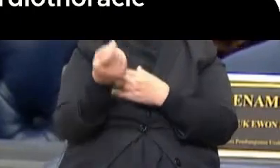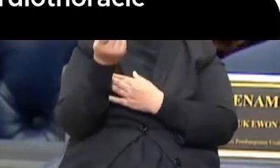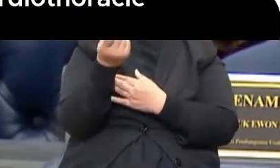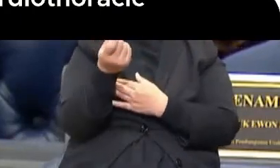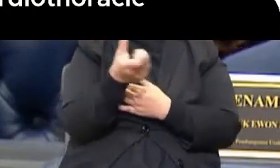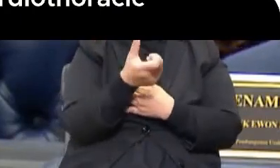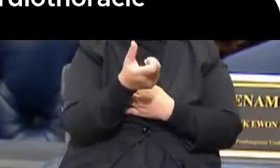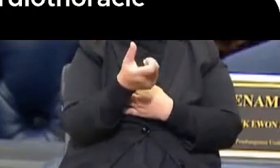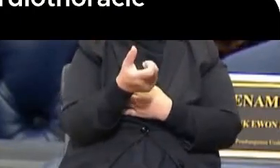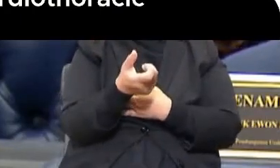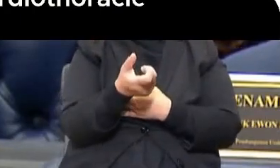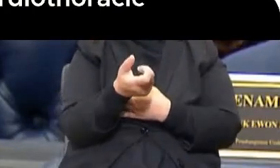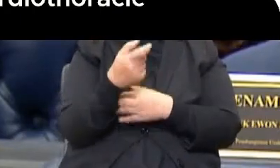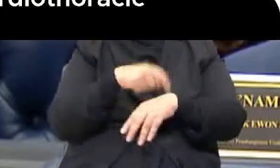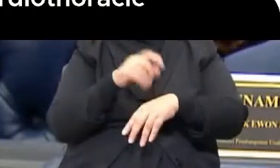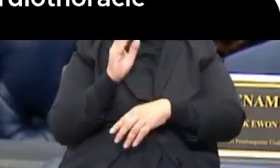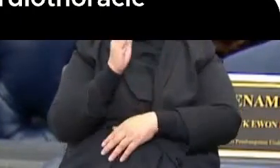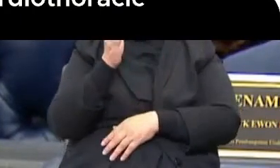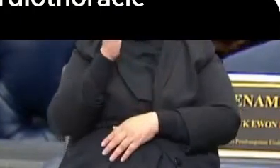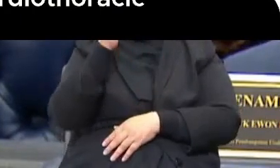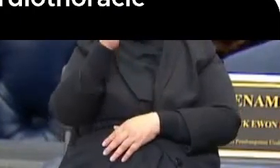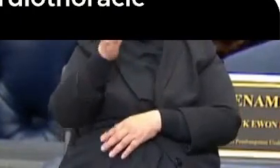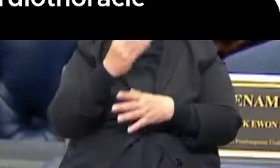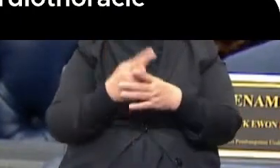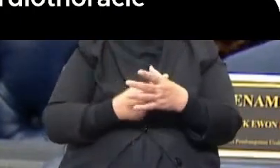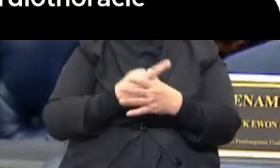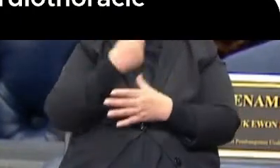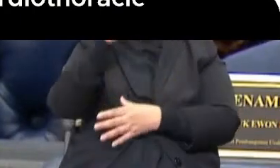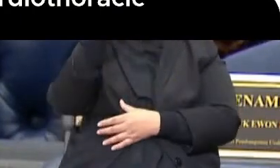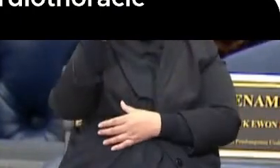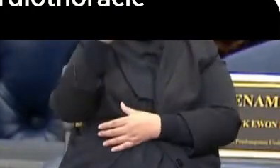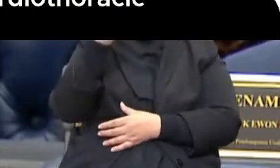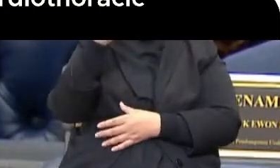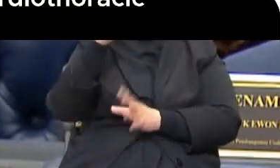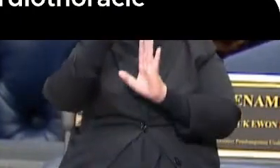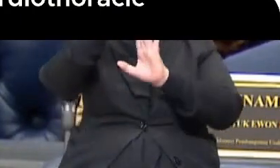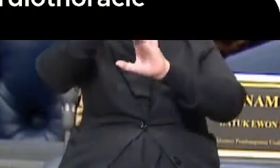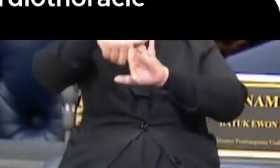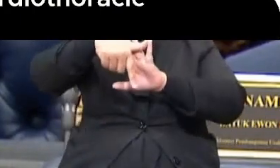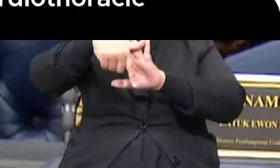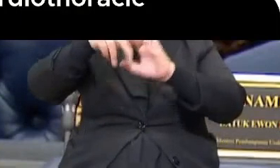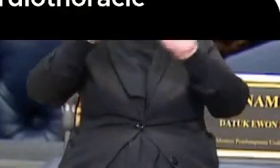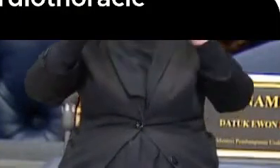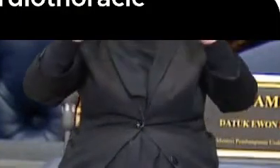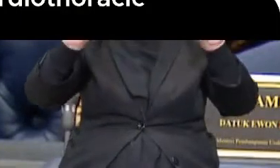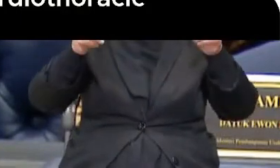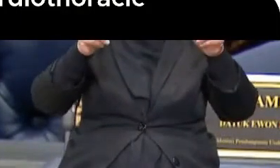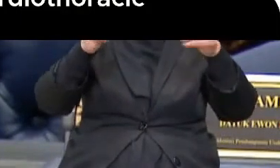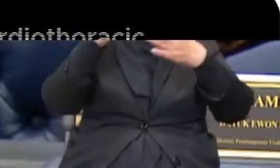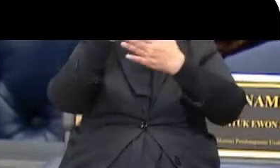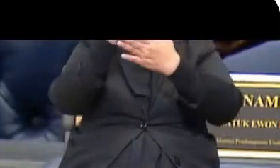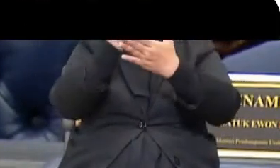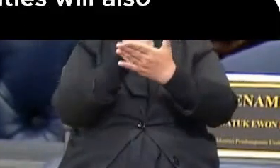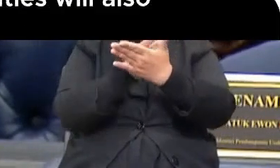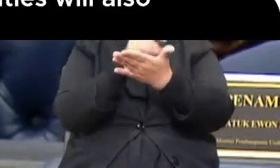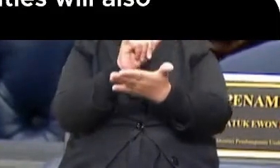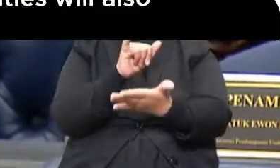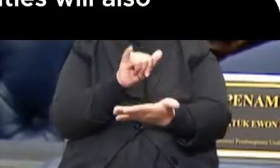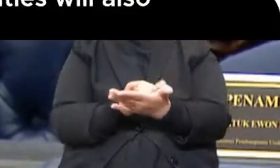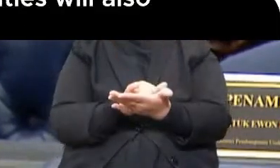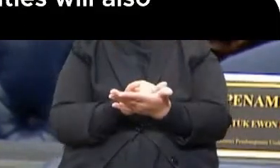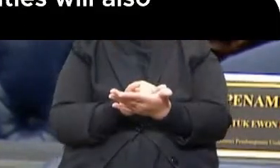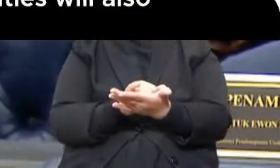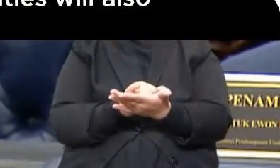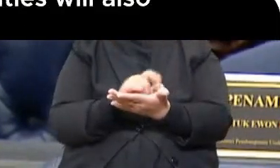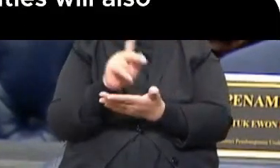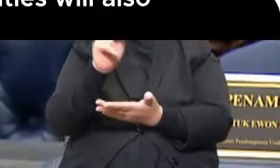segera. Kita jangkakan pada bulan Oktober nanti, isu khusus yang berkaitan dengan cardiothoracic